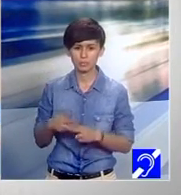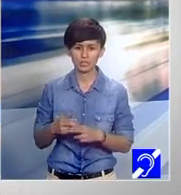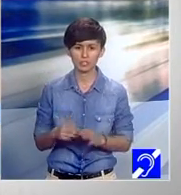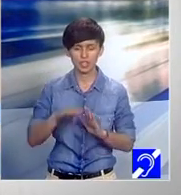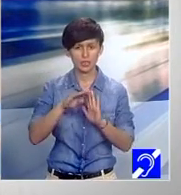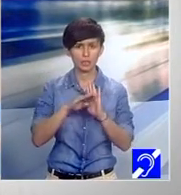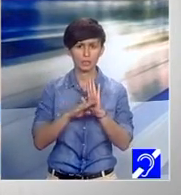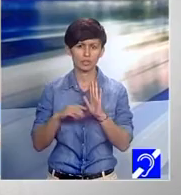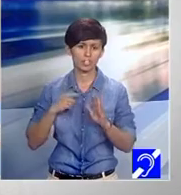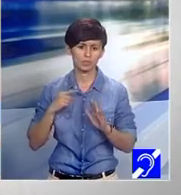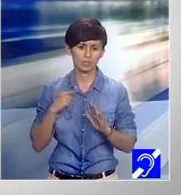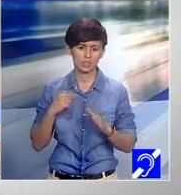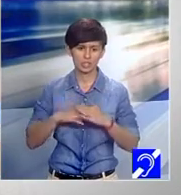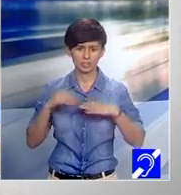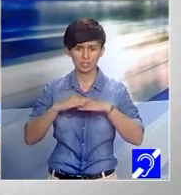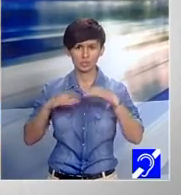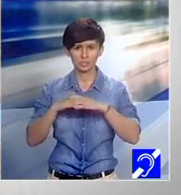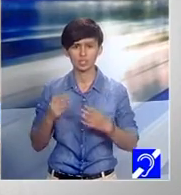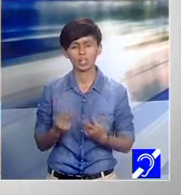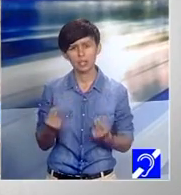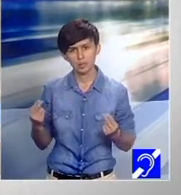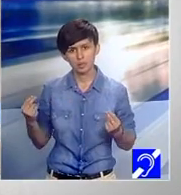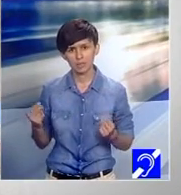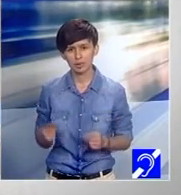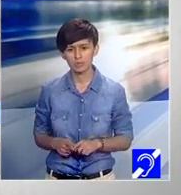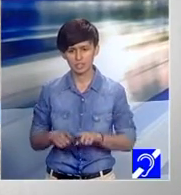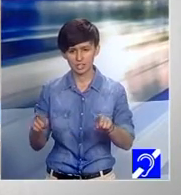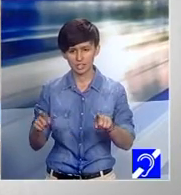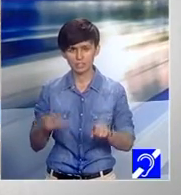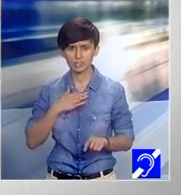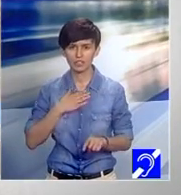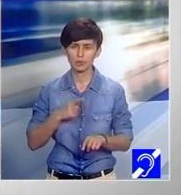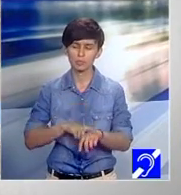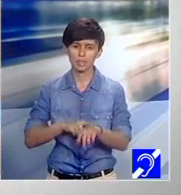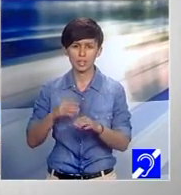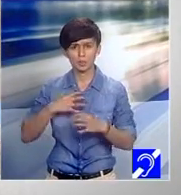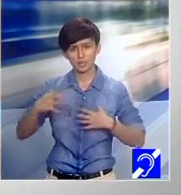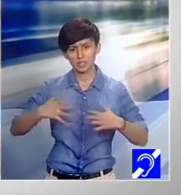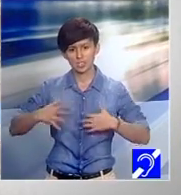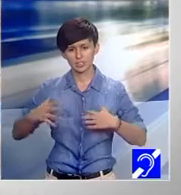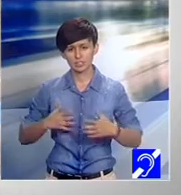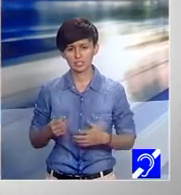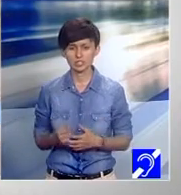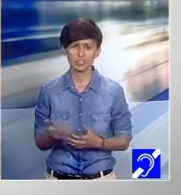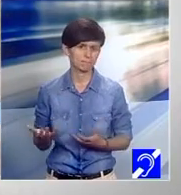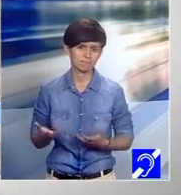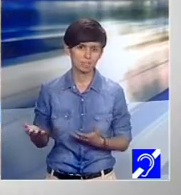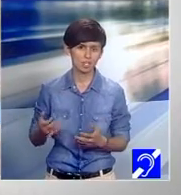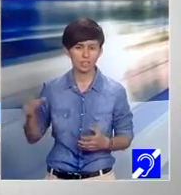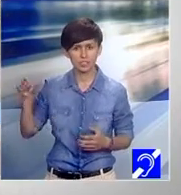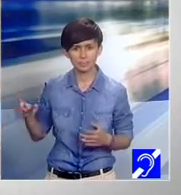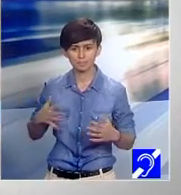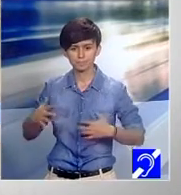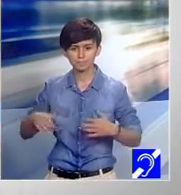este construit pe mai multe direcții. Avem momentele artistice, în cadrul cărora actorii noștri